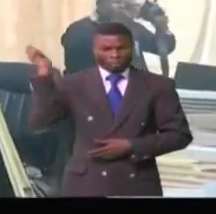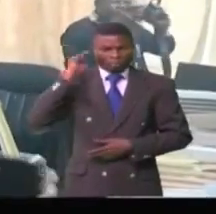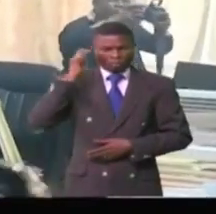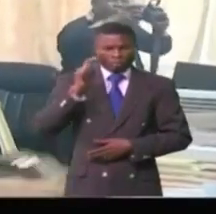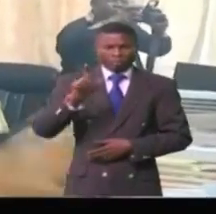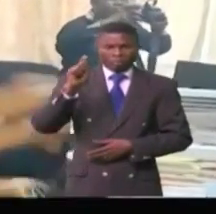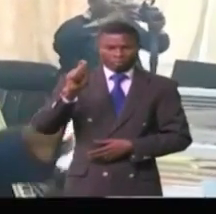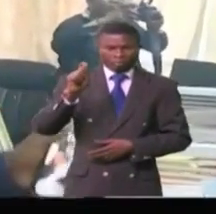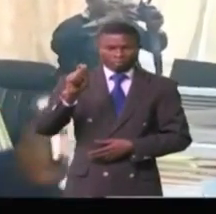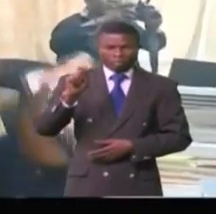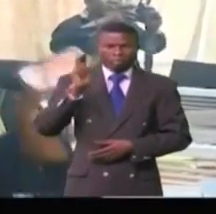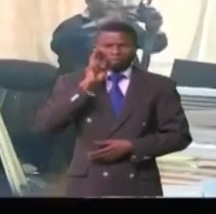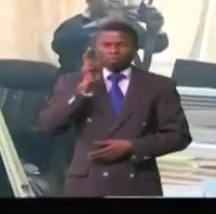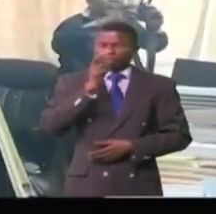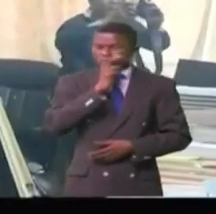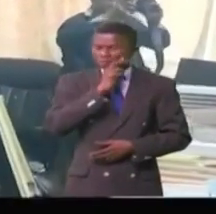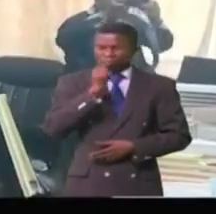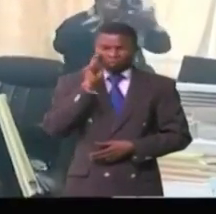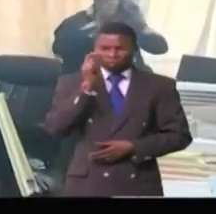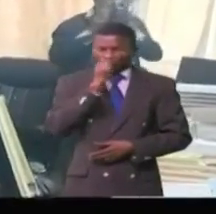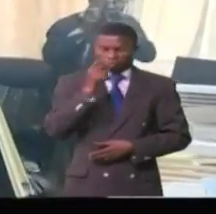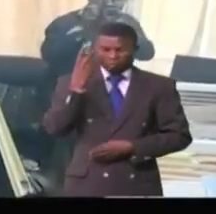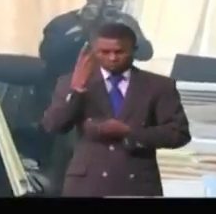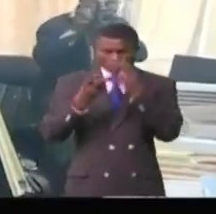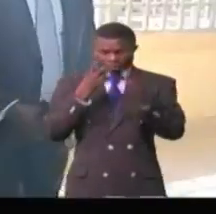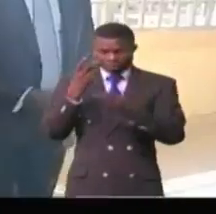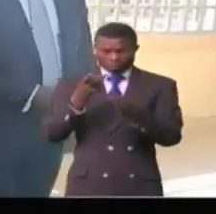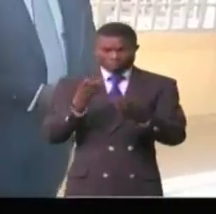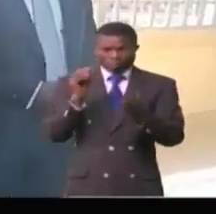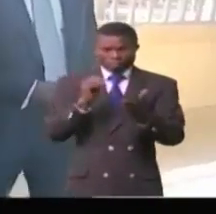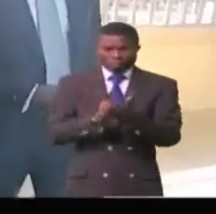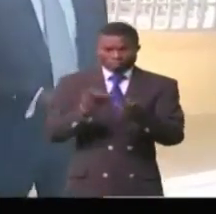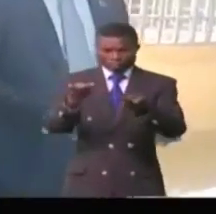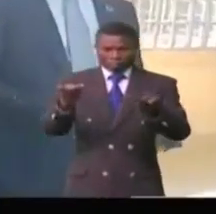Thomas Maketa Lutete, ont effectué une seconde